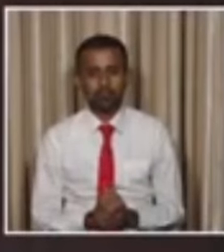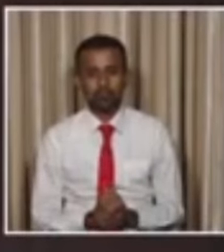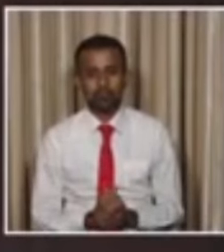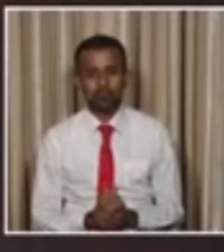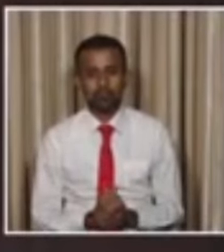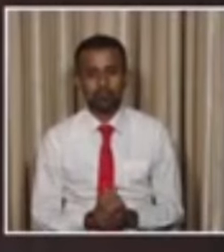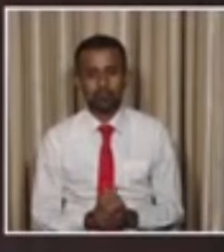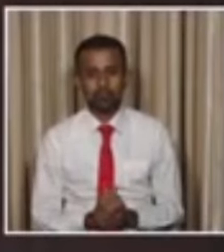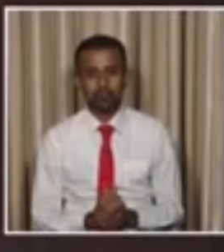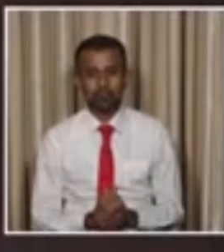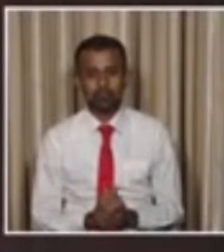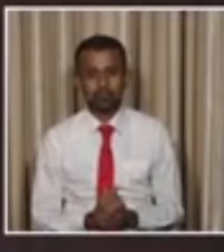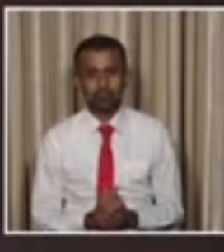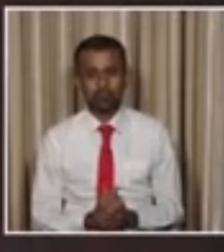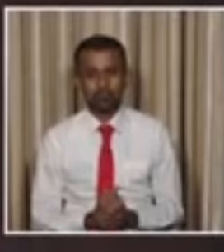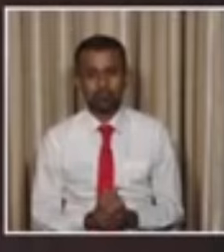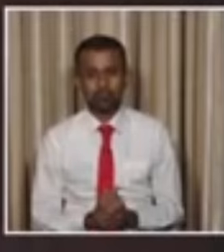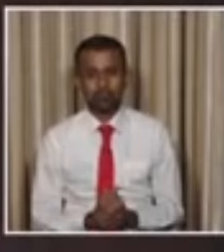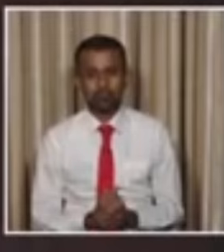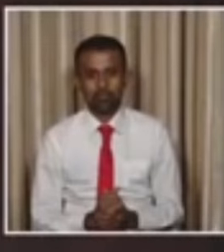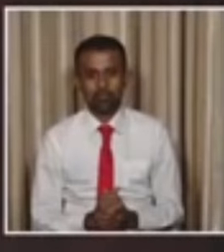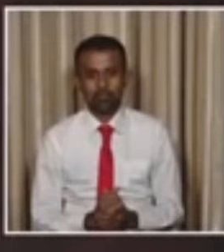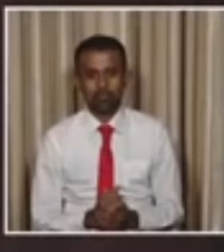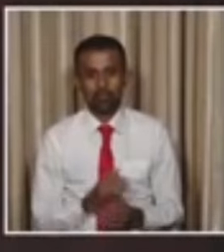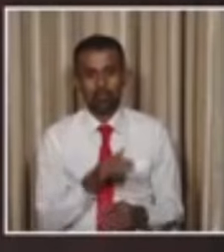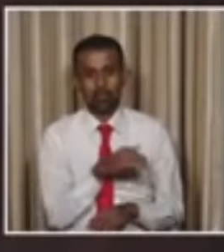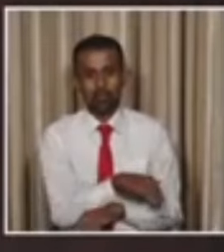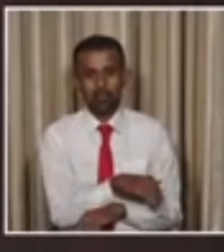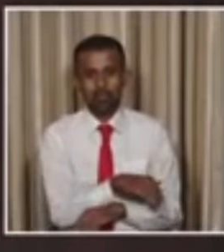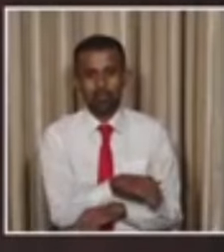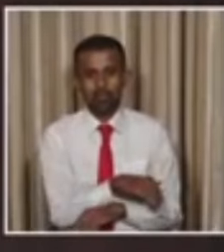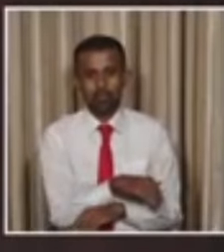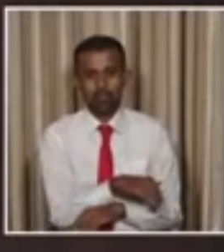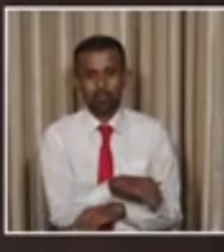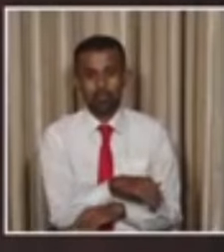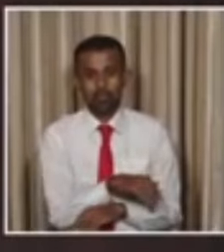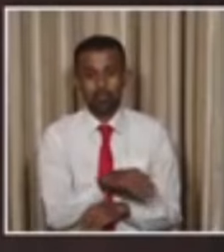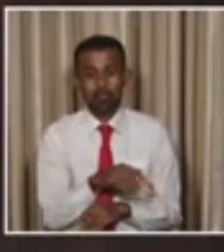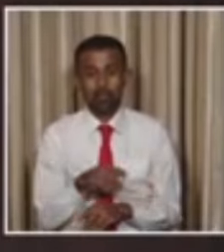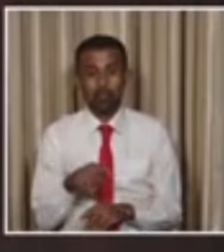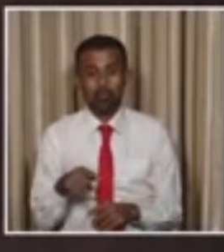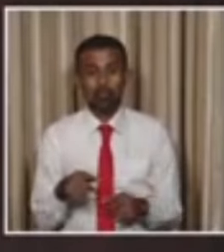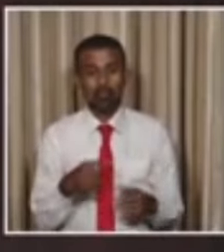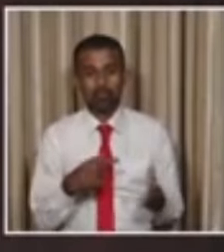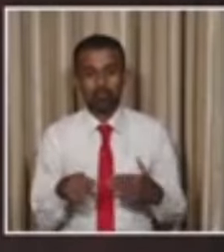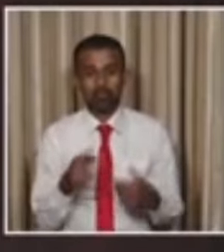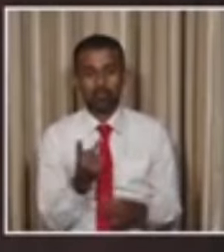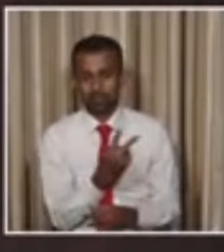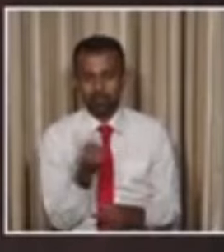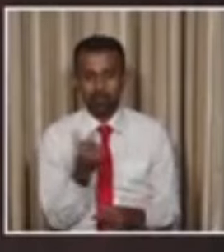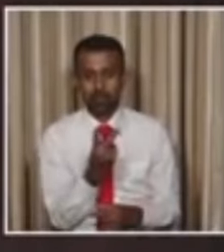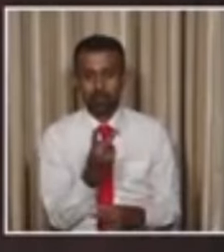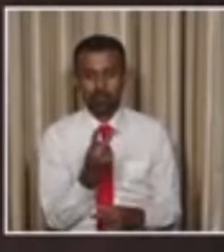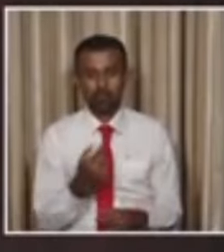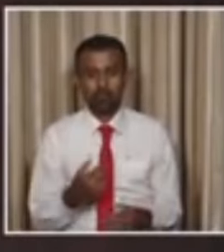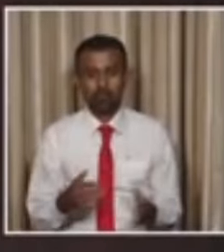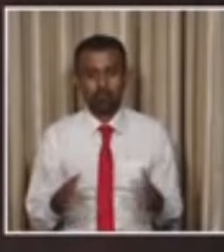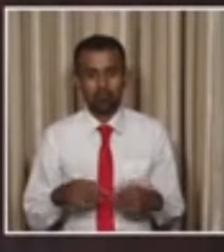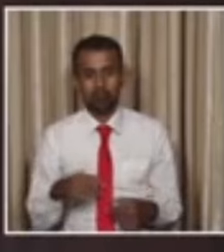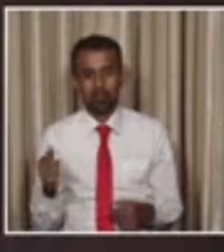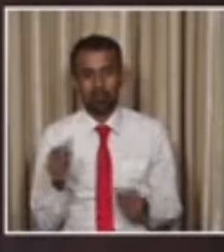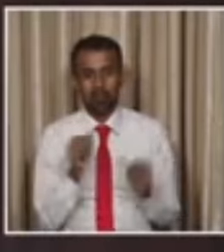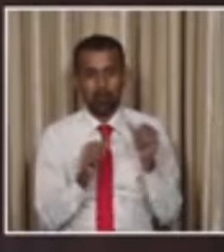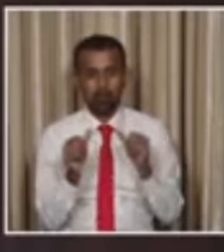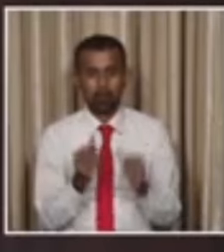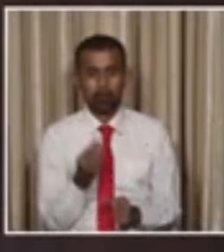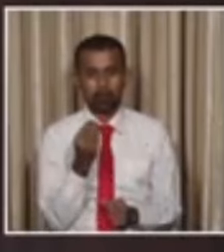මං හිතන්නේ එදාද අලිය. ඒක තමයි අලියක් අයි කොරලා සට්ටම් කියන්නේ දාති දෙකක්. ඒක තේරුම් ගන්න. ඉතින් මම මේ තව දව බෙදක් කිව්වා. තව